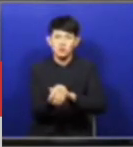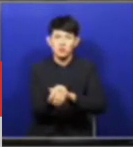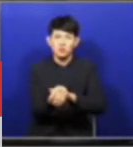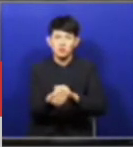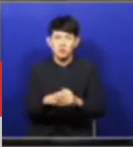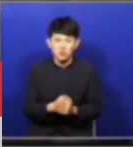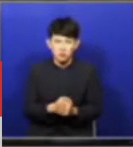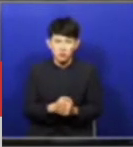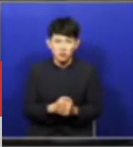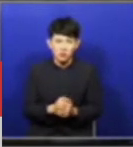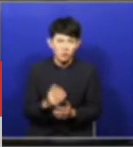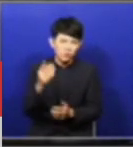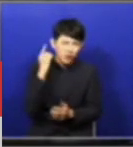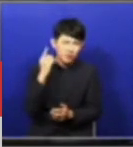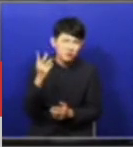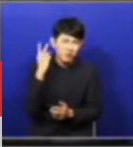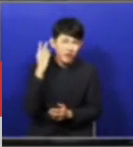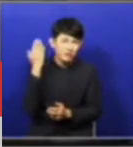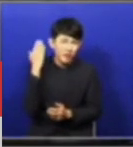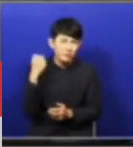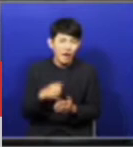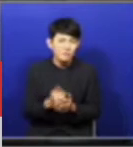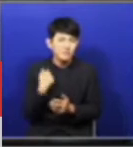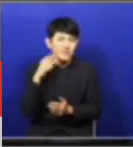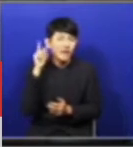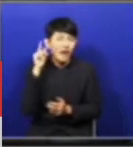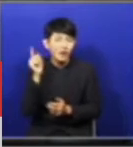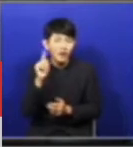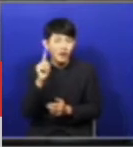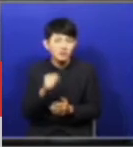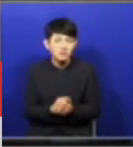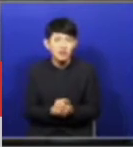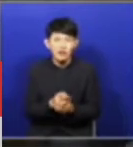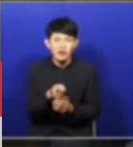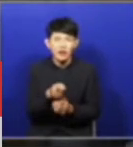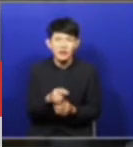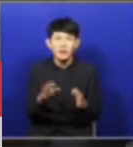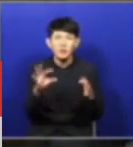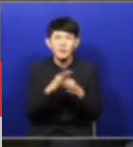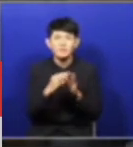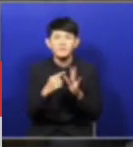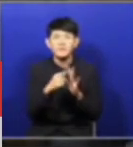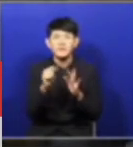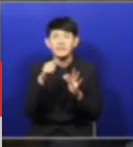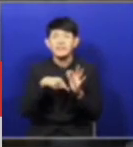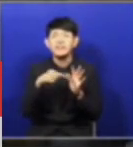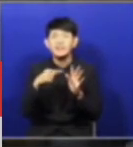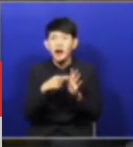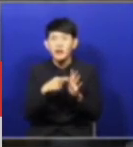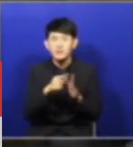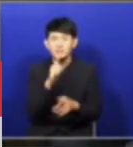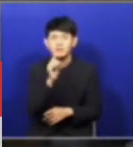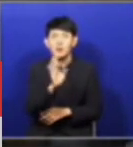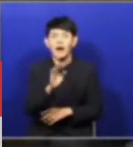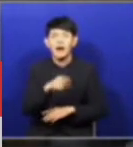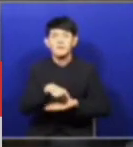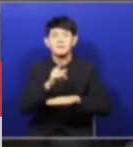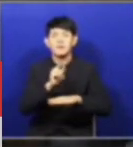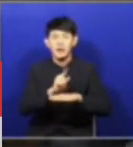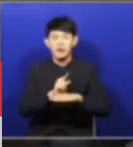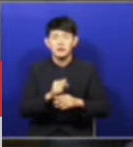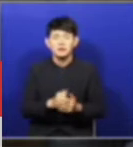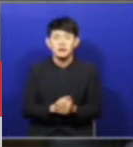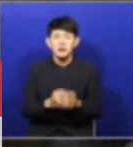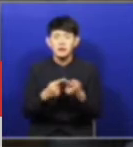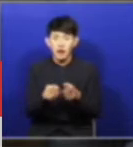แล้ววัน2วันนี้ก็มีข่าวแต่ท่านเต่านี่แหละครับไม่เป็นไรท่านประธานครับนั่นเป็นเรื่องของเขาแต่ที่ผมอยากจะบอกก็คือว่าท่านอธิบ